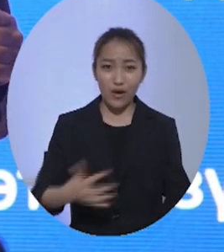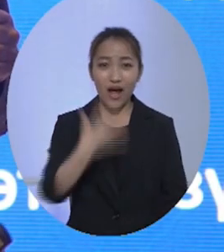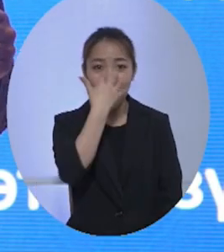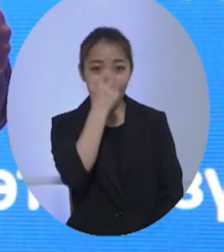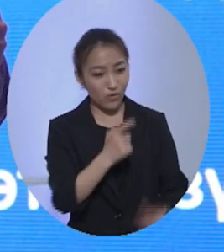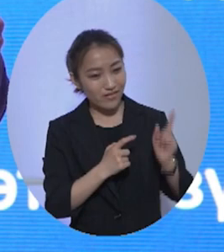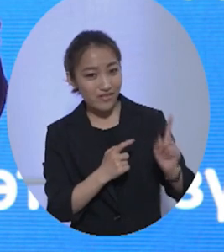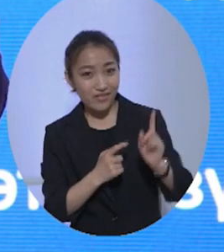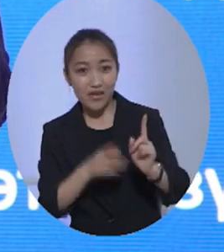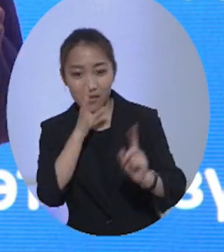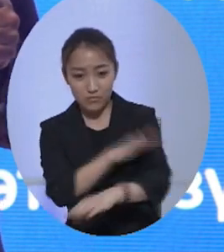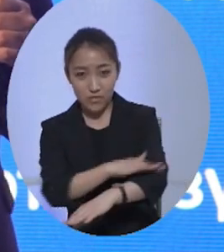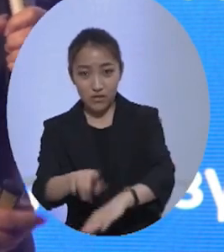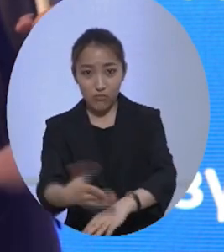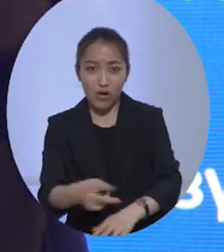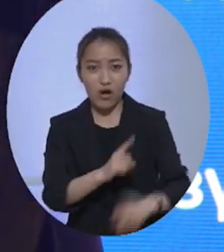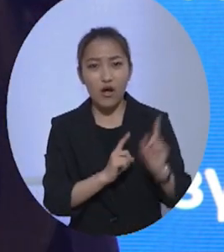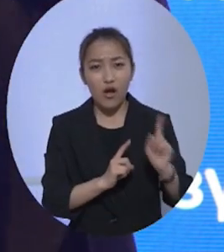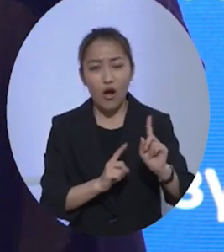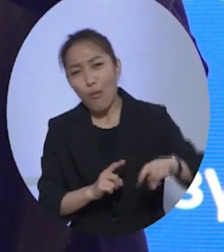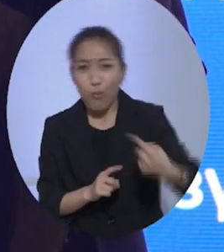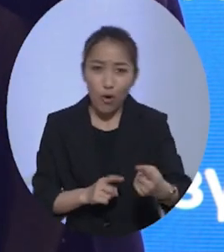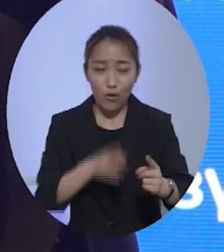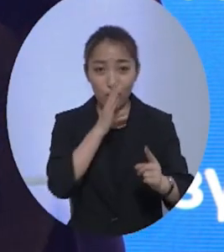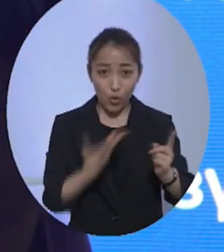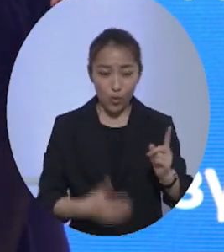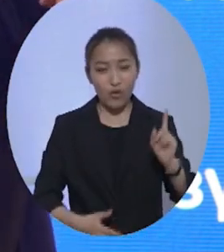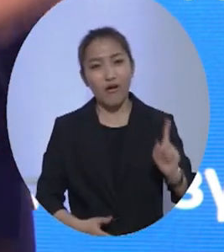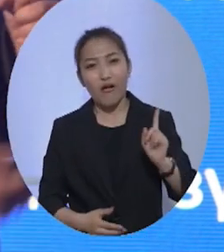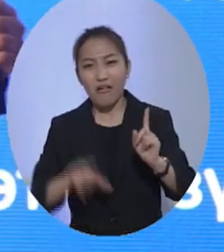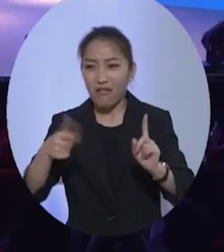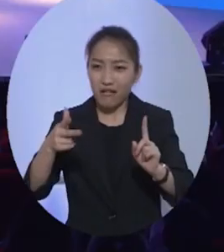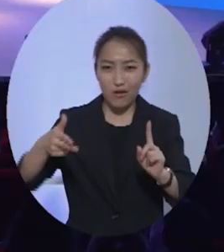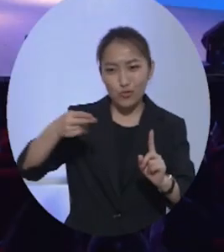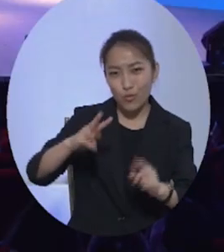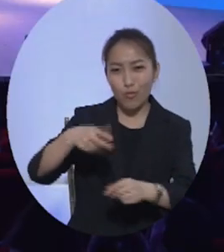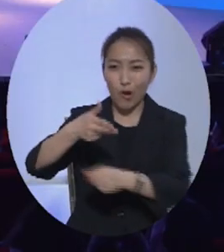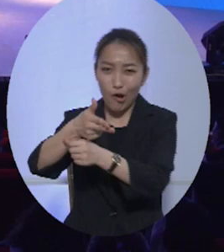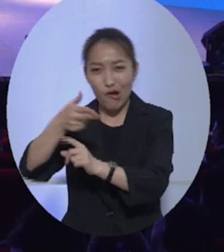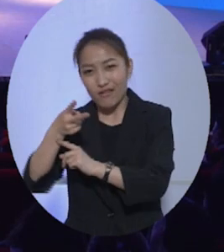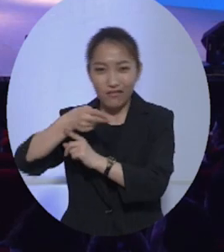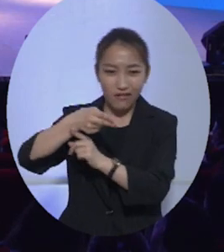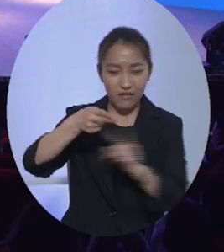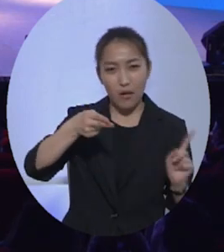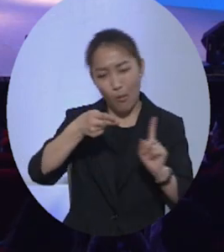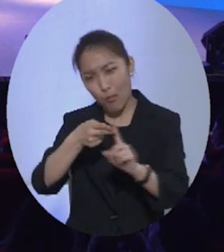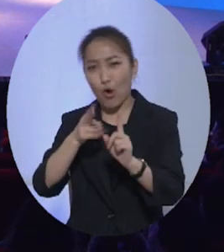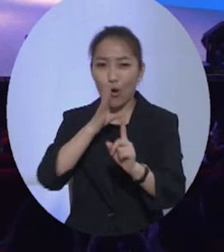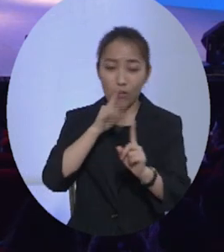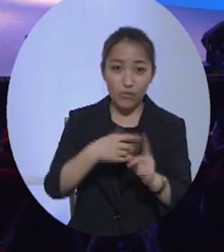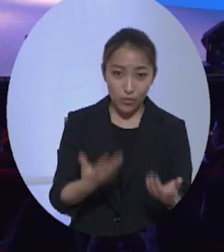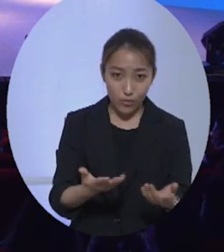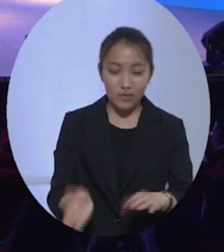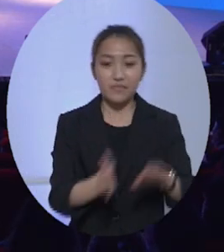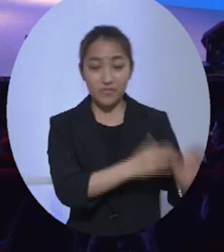нь байхгүй. Халтарч унмаар явж байгаад яг ингээд шон мөрөх унах тийм хэмжээнд тавьдсан. За би тэргэнцэртэй.